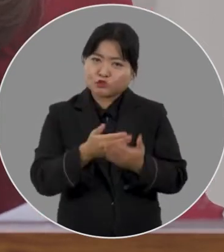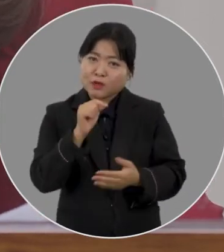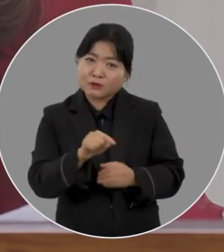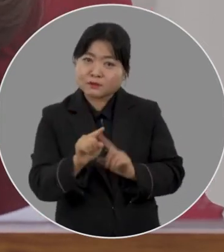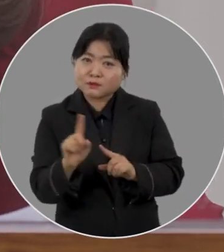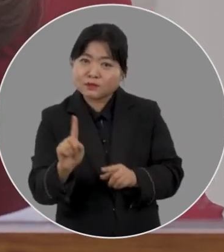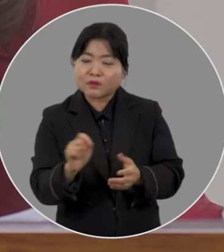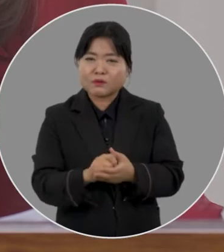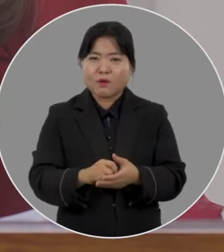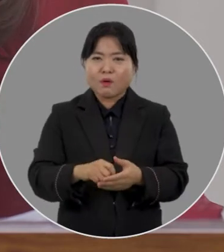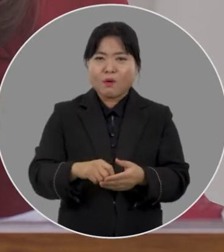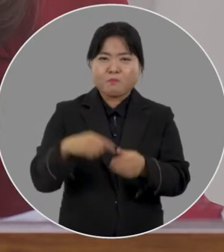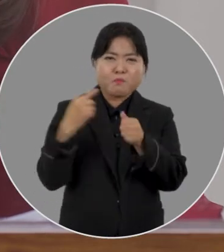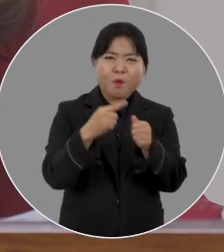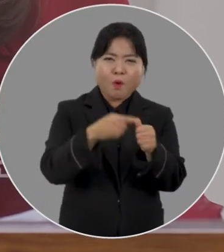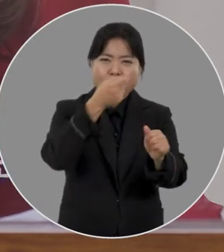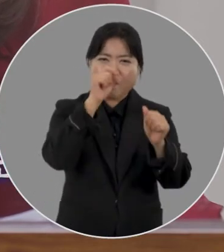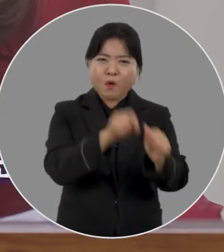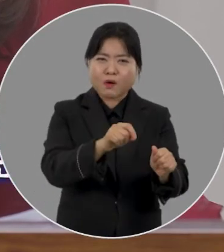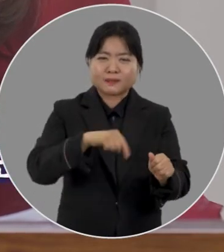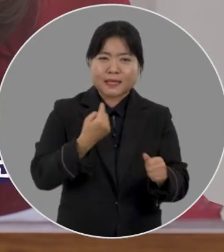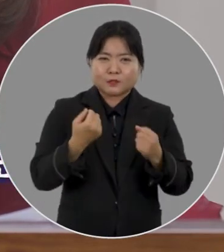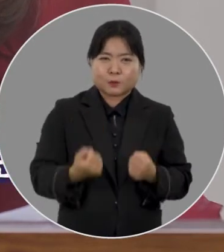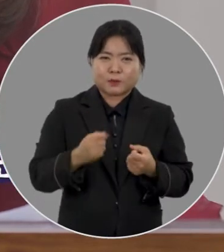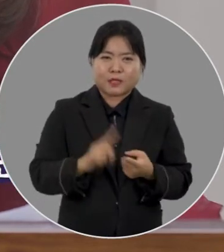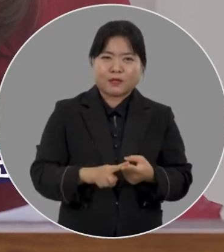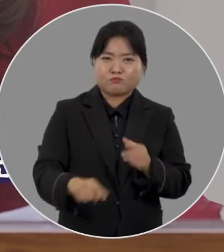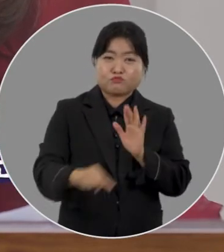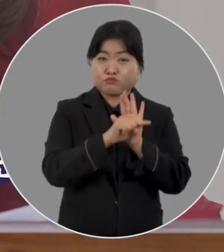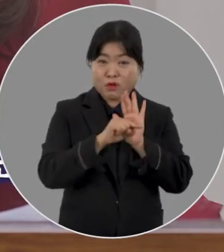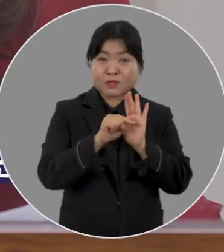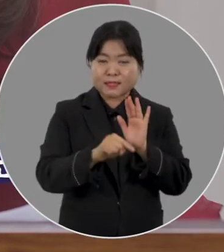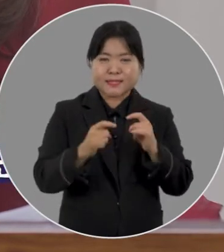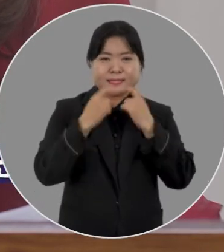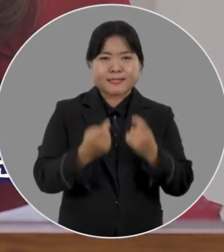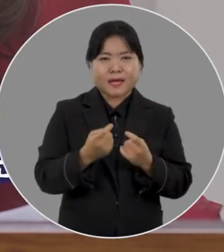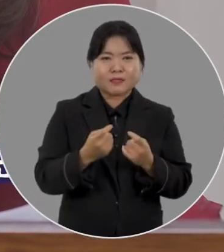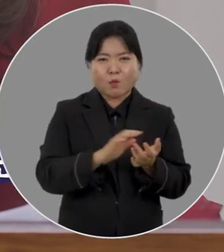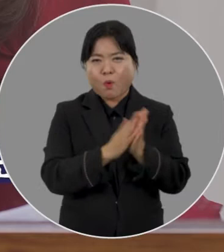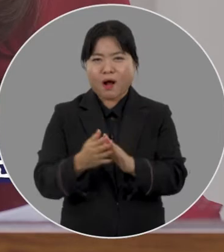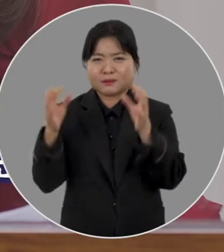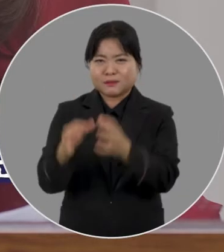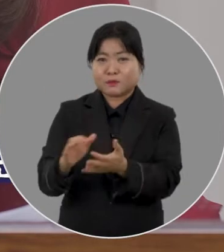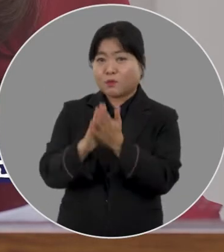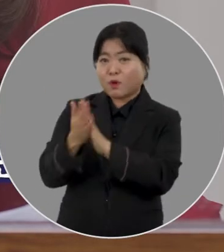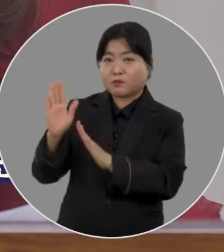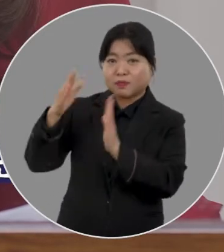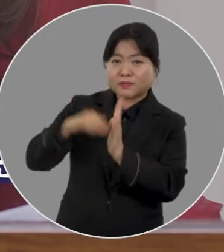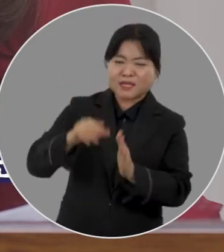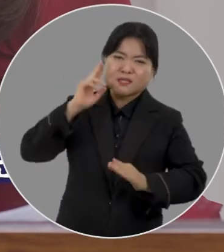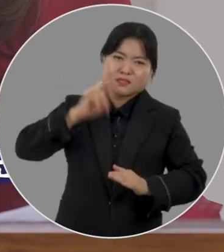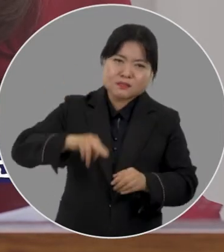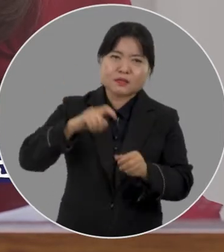것이 어떤 모욕과 모멸감, 네. 자기 존재에 대한 부정이 이제 개인화, 집단화됐을 때